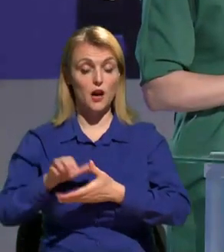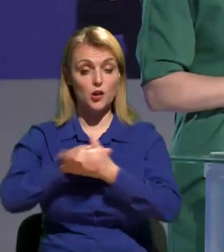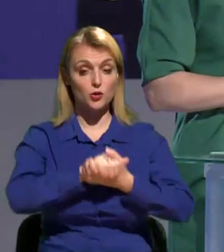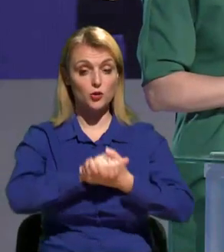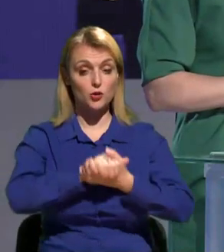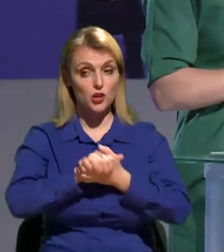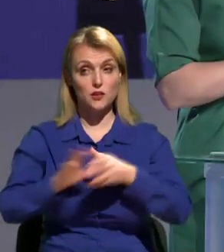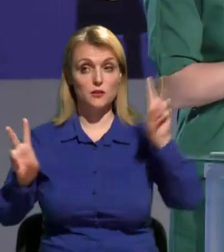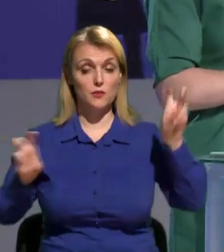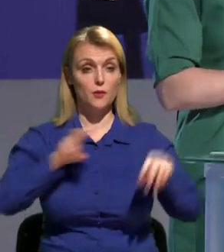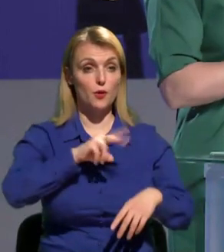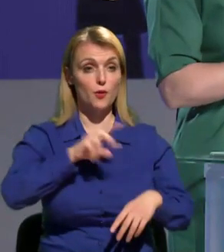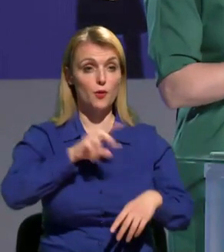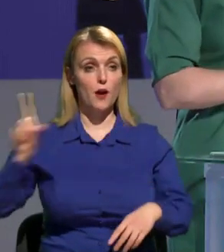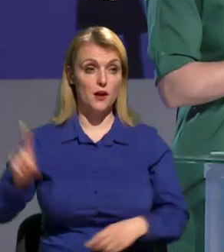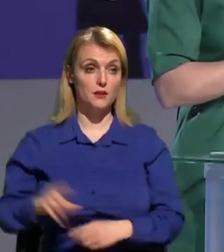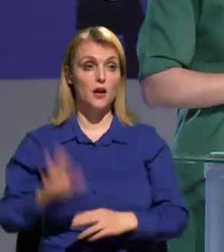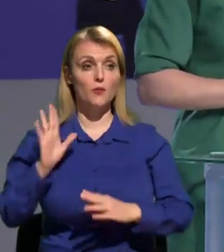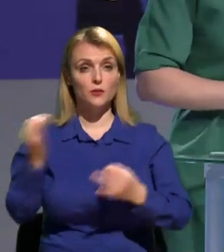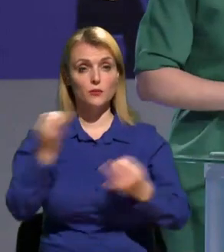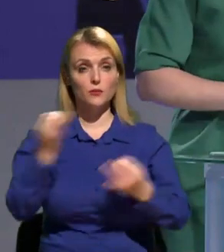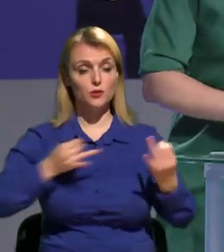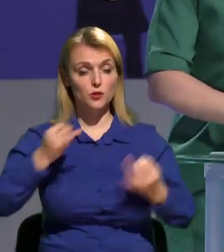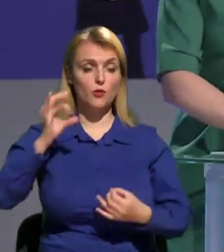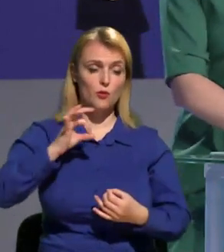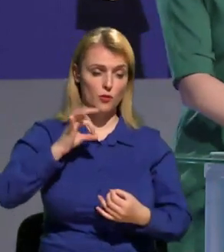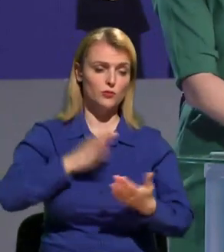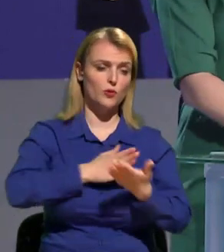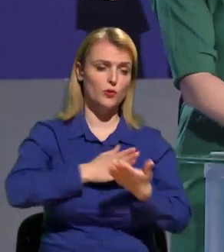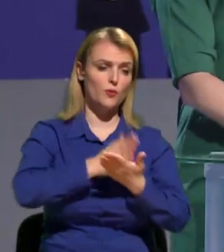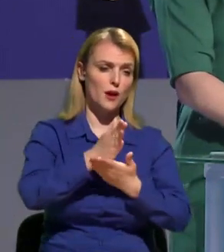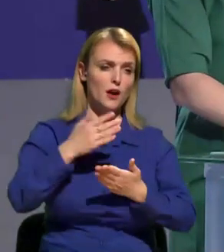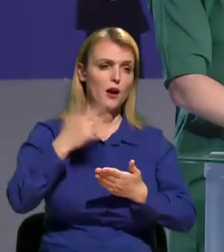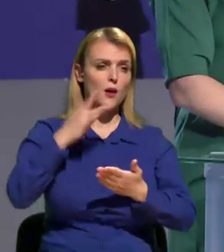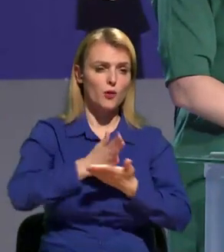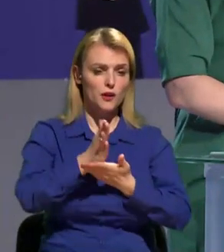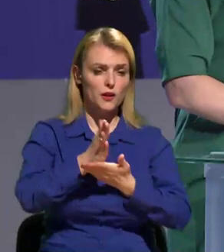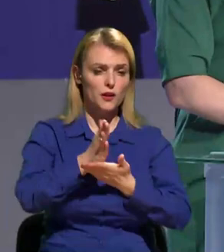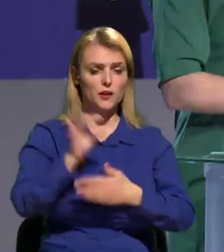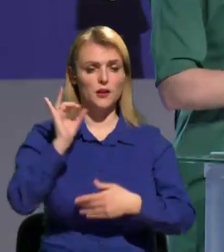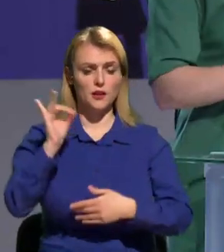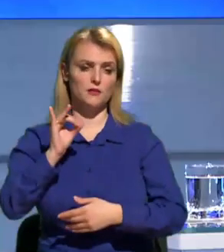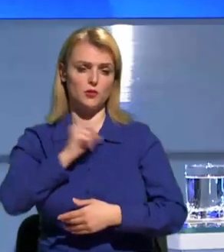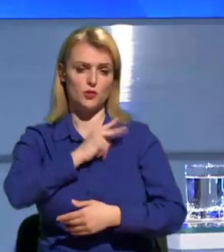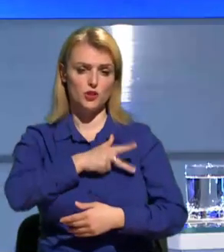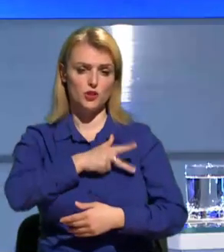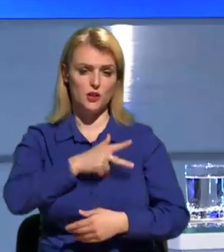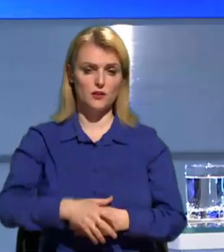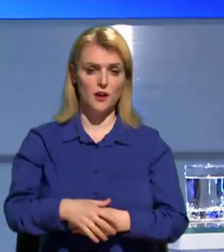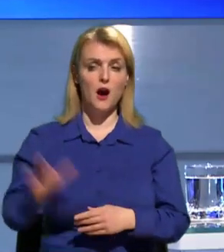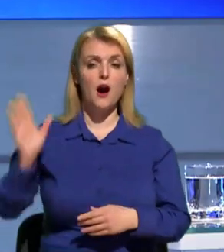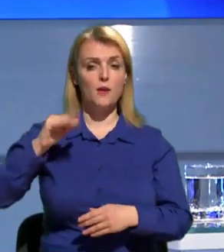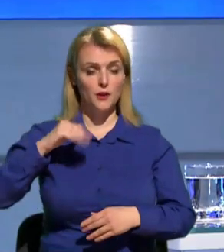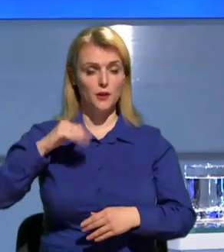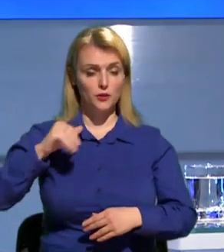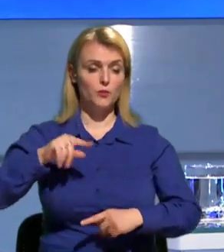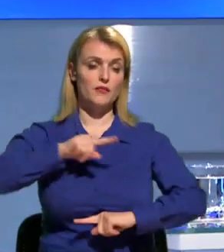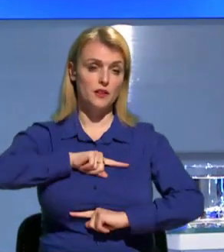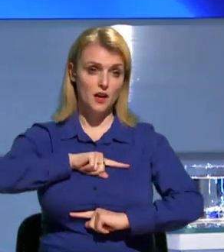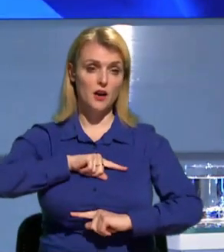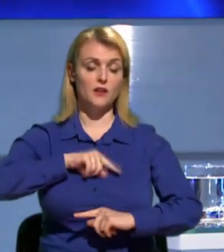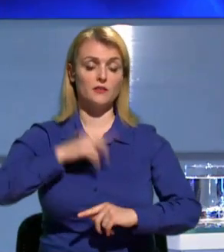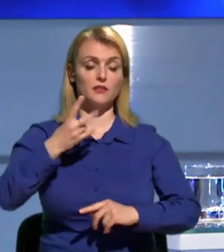prezenți aici în studio pe domeniile politic, social și economic. Iar la sfârșit aveți un minut să vă adresați celor de acasă de ce ar trebui să